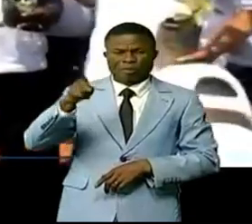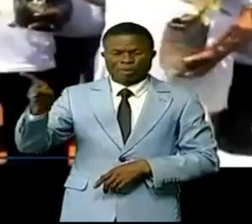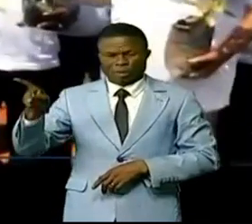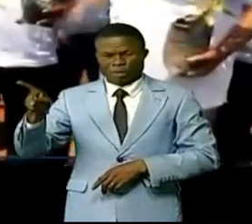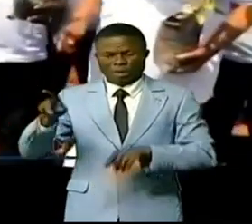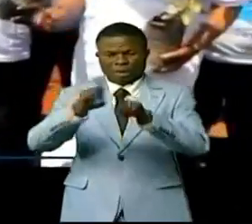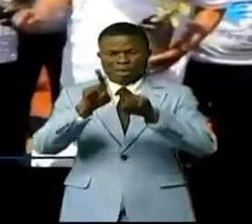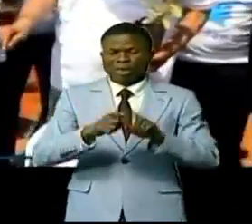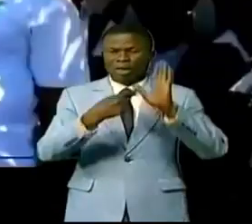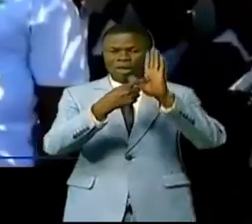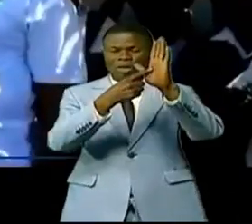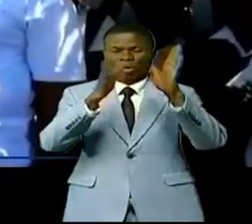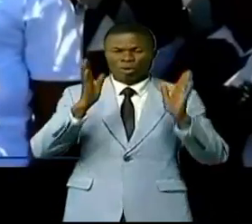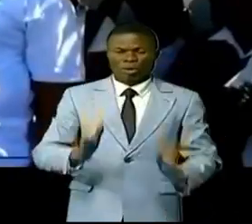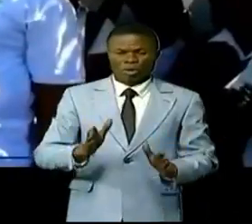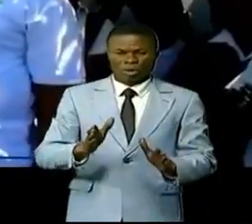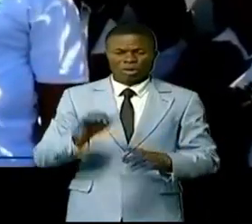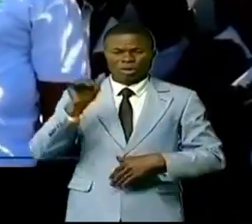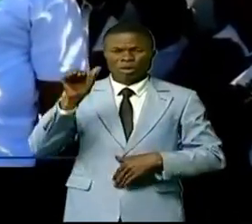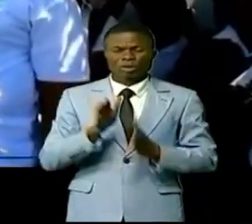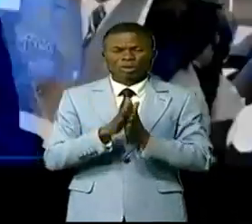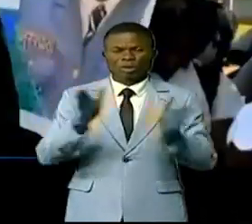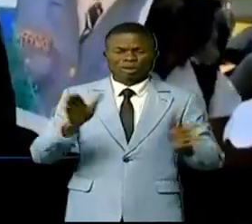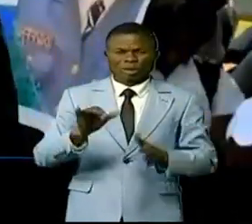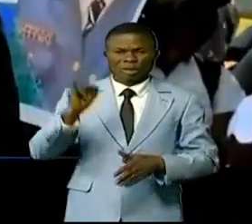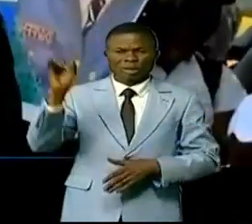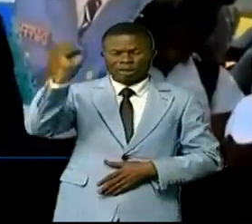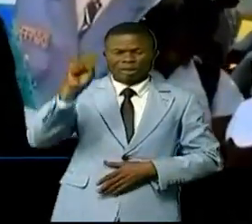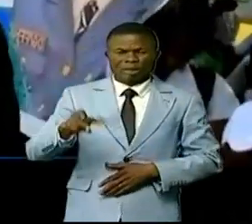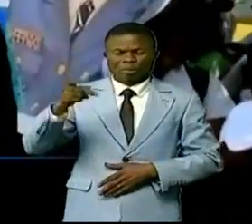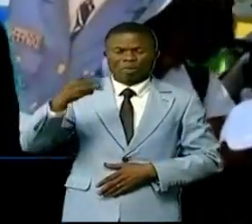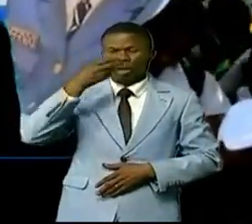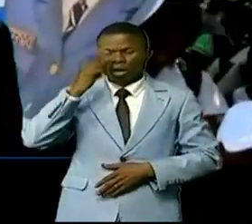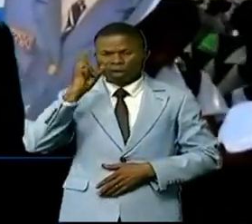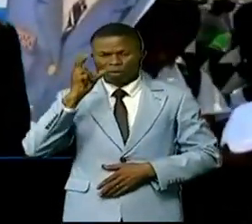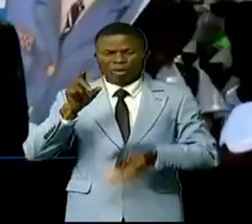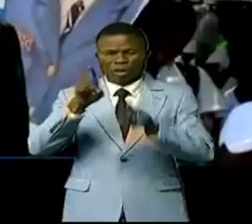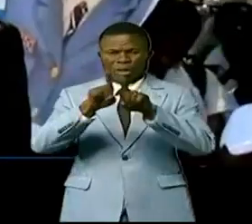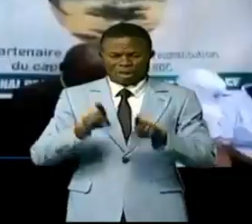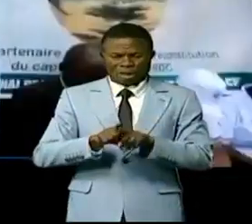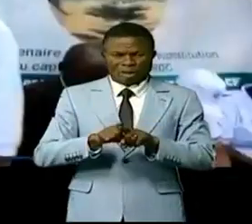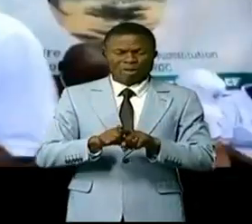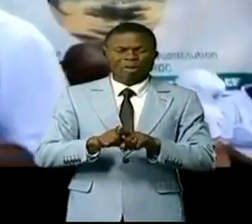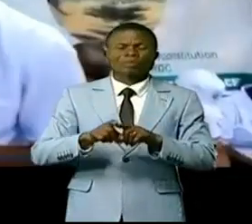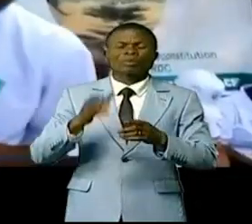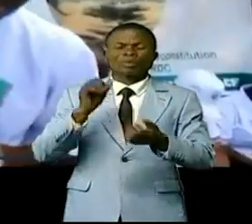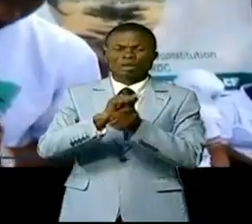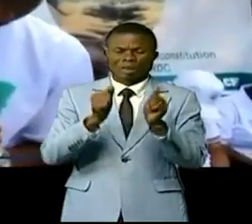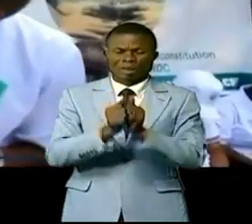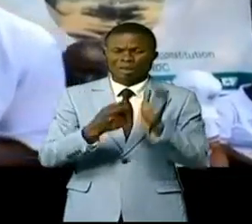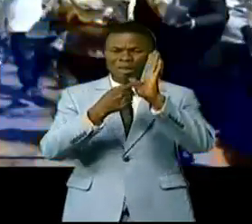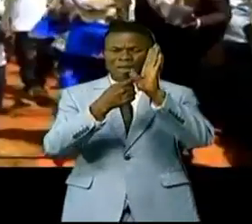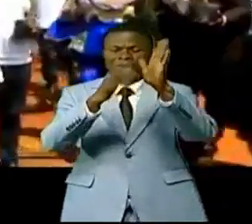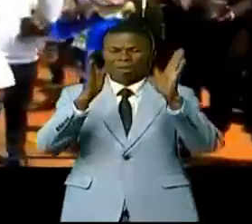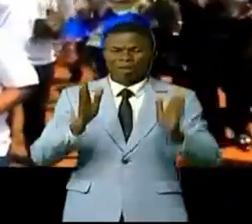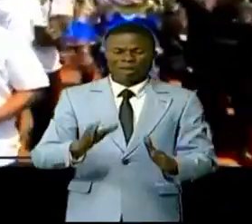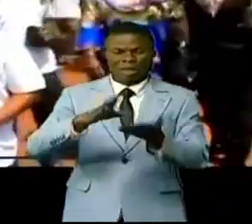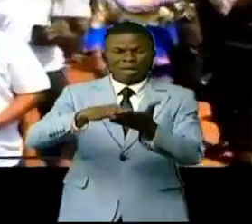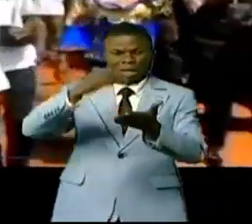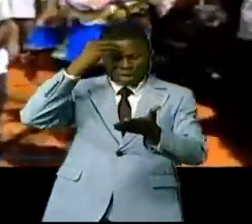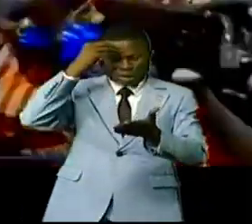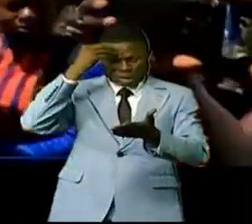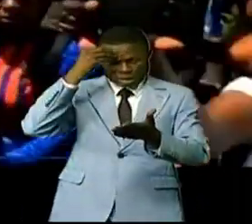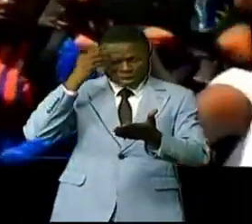le représentant du directeur général de l'IPP. ISP de Bukavu et par le préfet de l'EDAP, mais aussi par le représentant des élèves